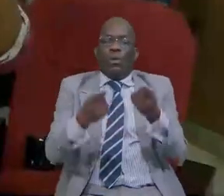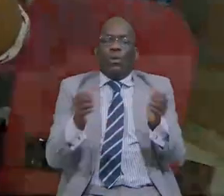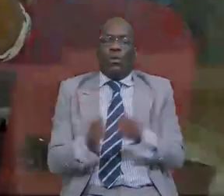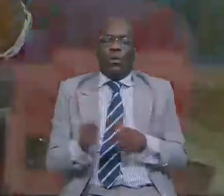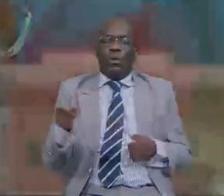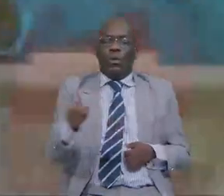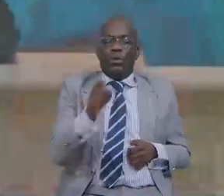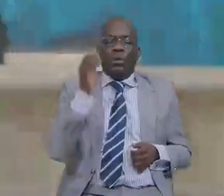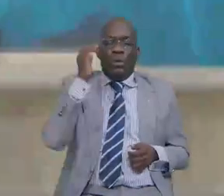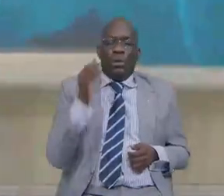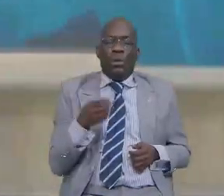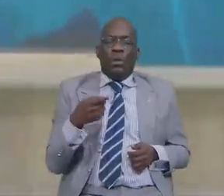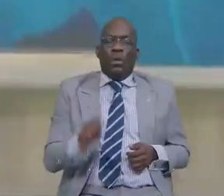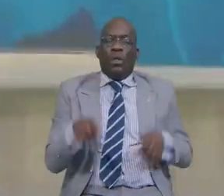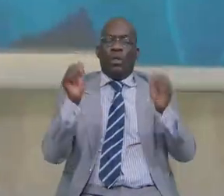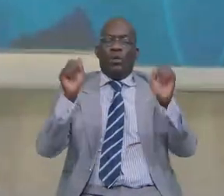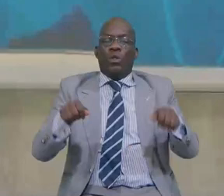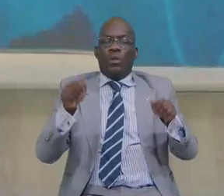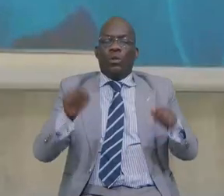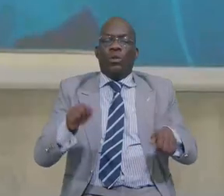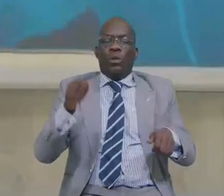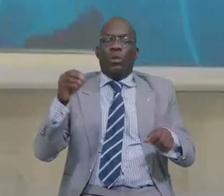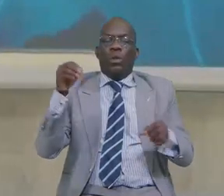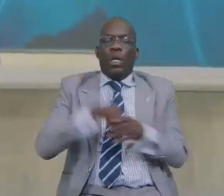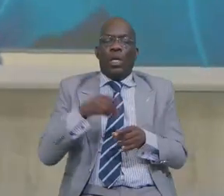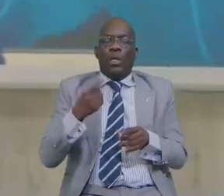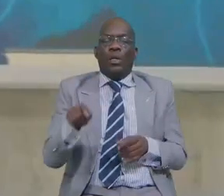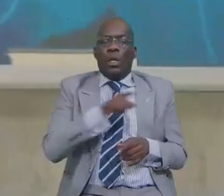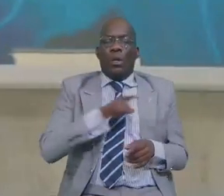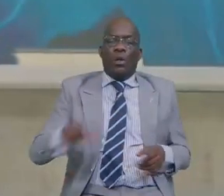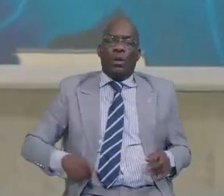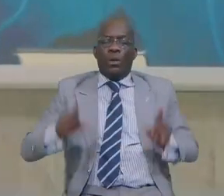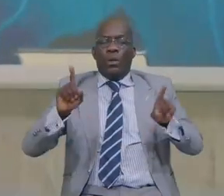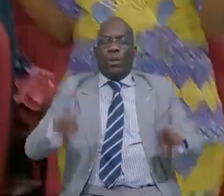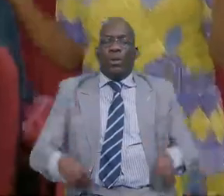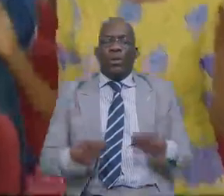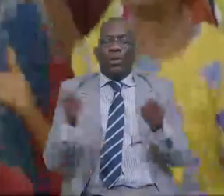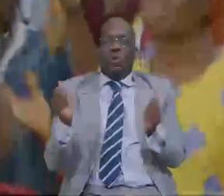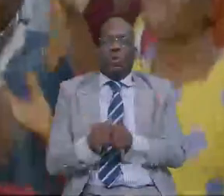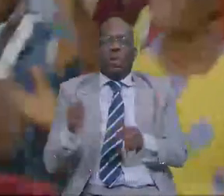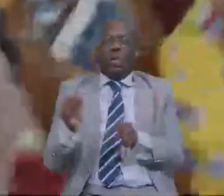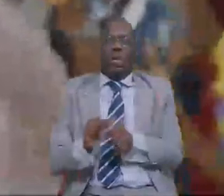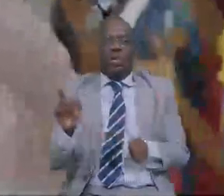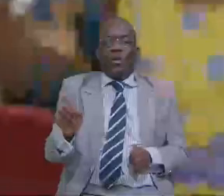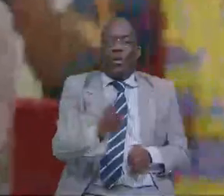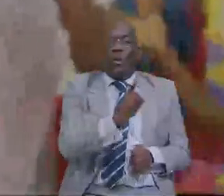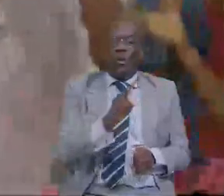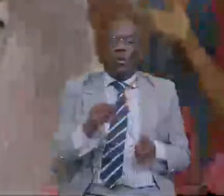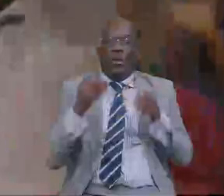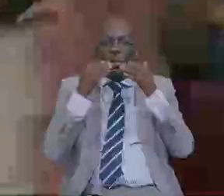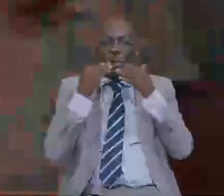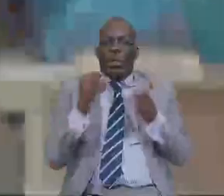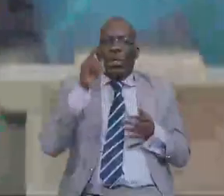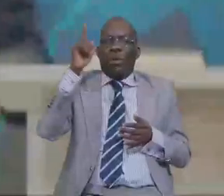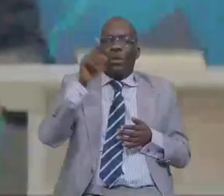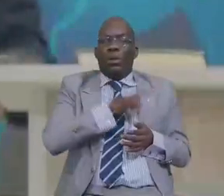vous, et les possibilités dans le Seigneur, iront avec chacun. Merci